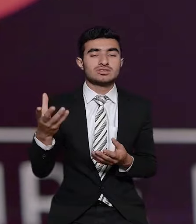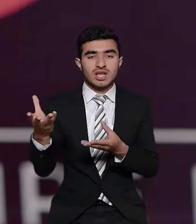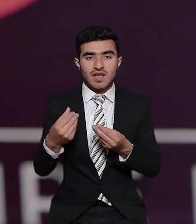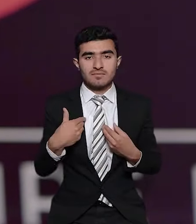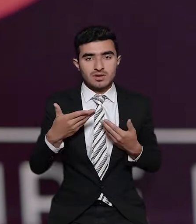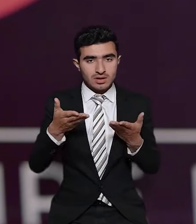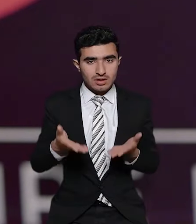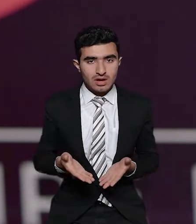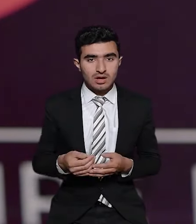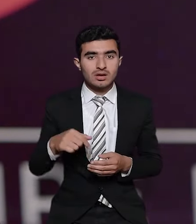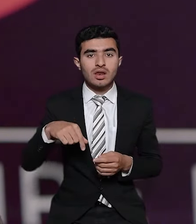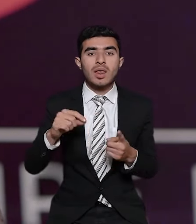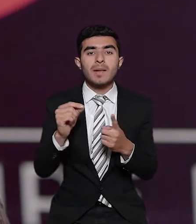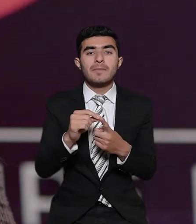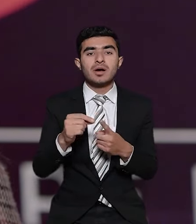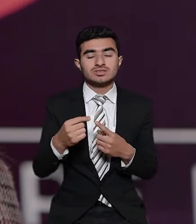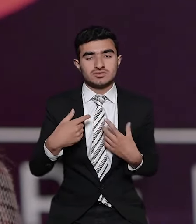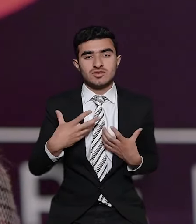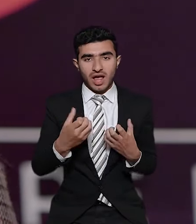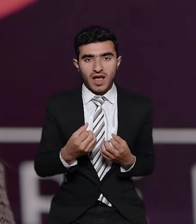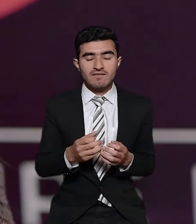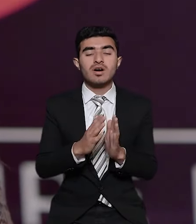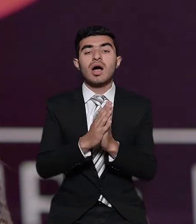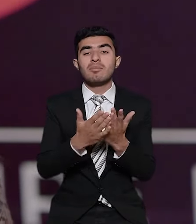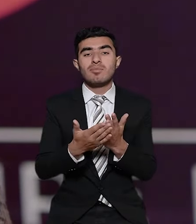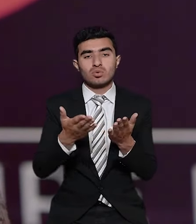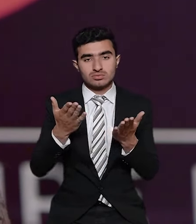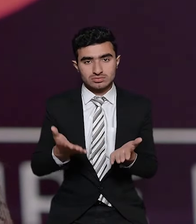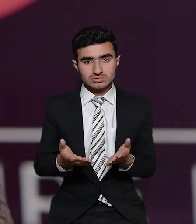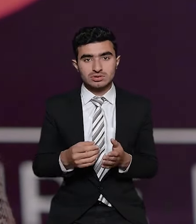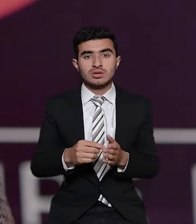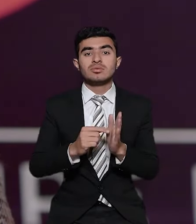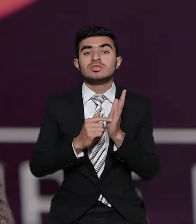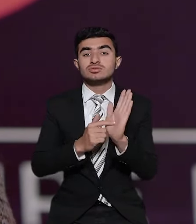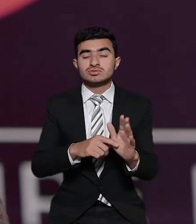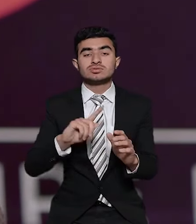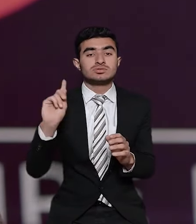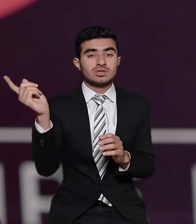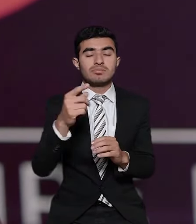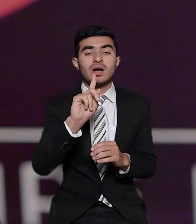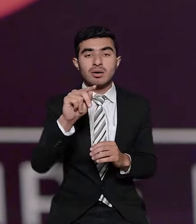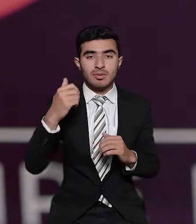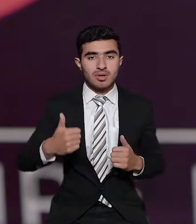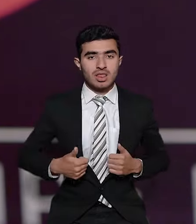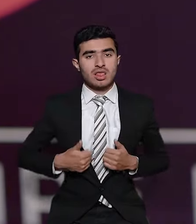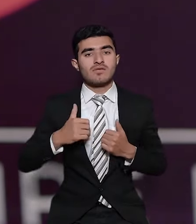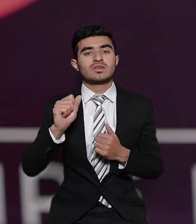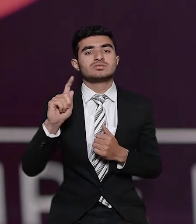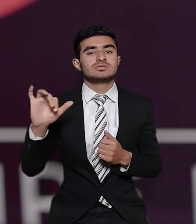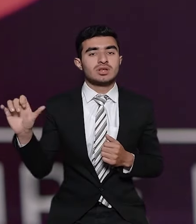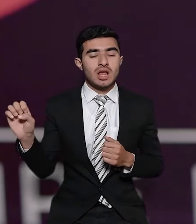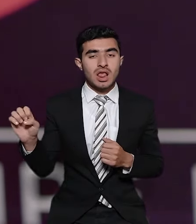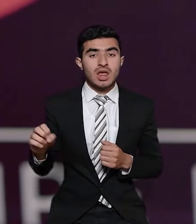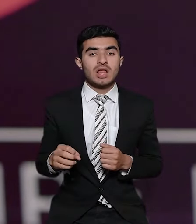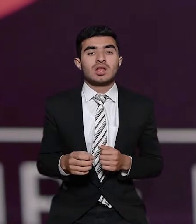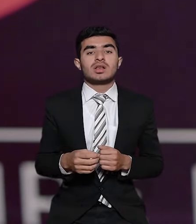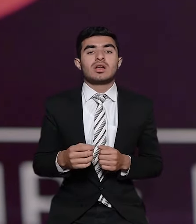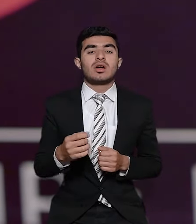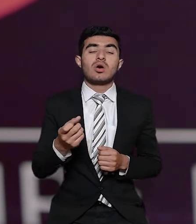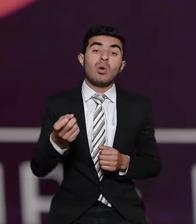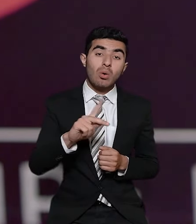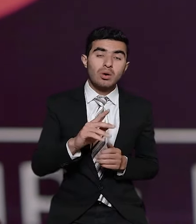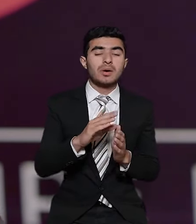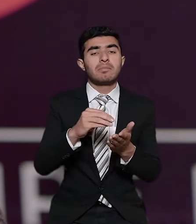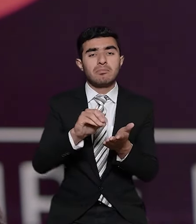ہیئر ٹوڈے ٹو ٹیل ایوری ون دیٹ ان پاکستان وی ہیو دس بک suiting our lifestyles, and instead